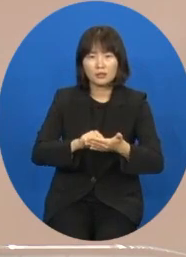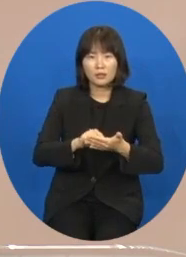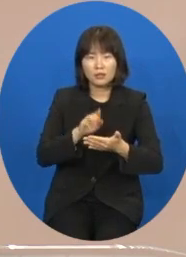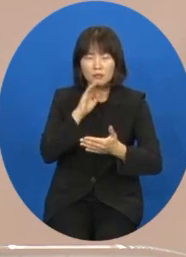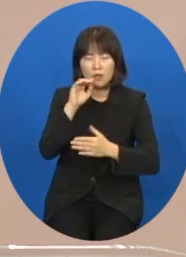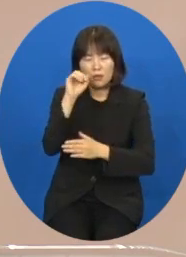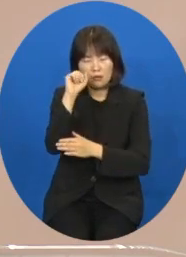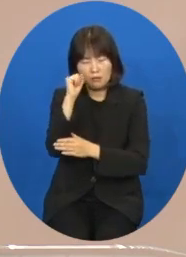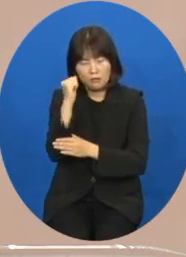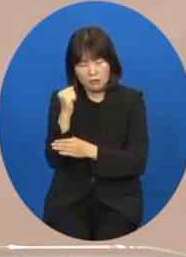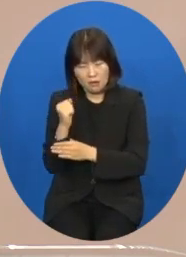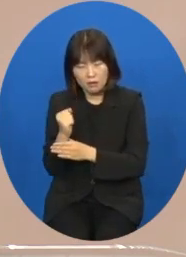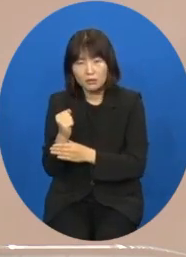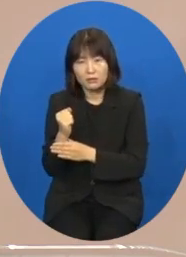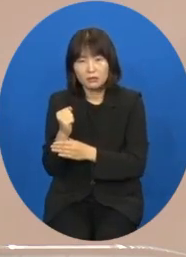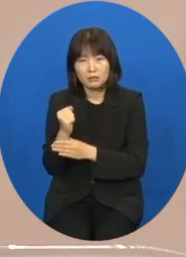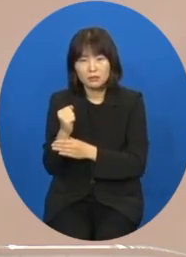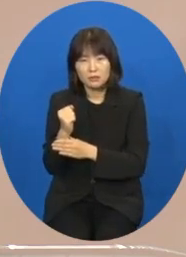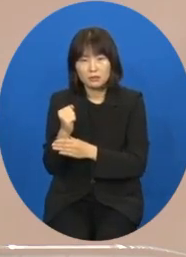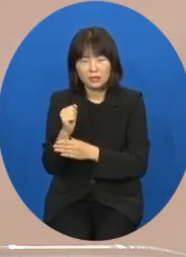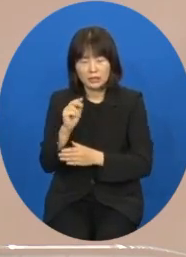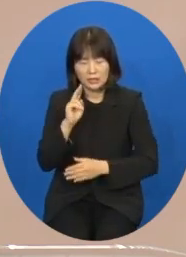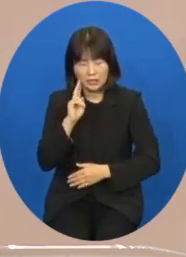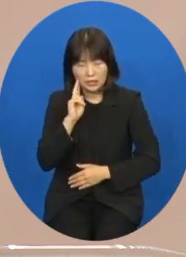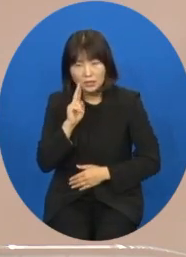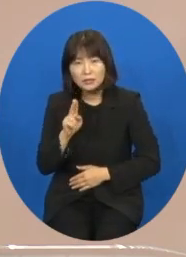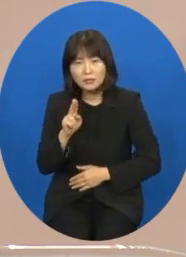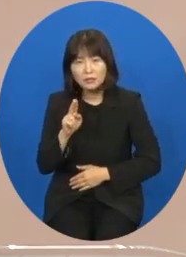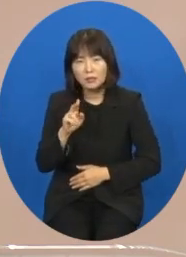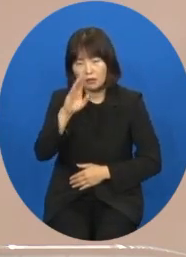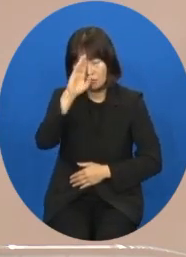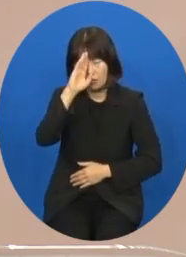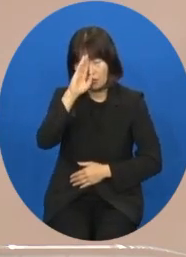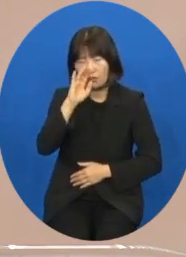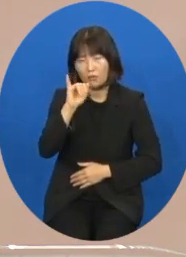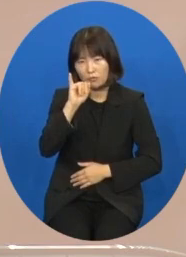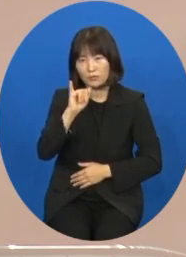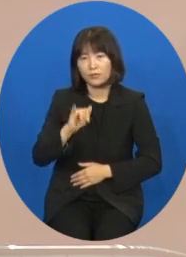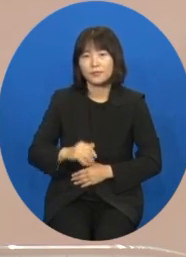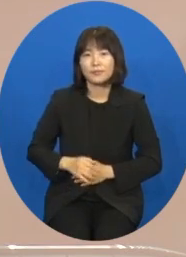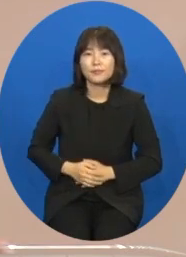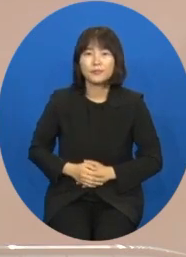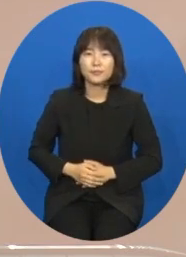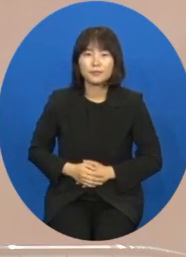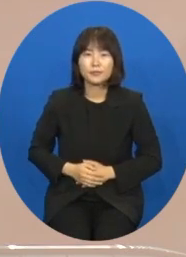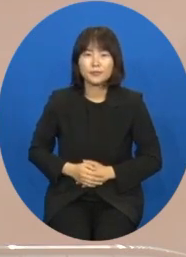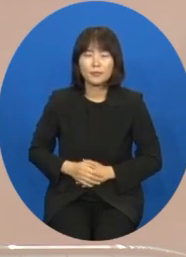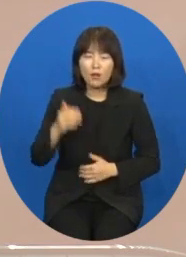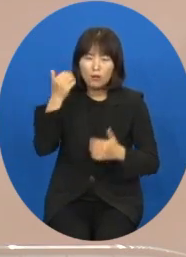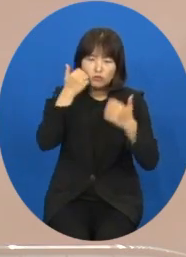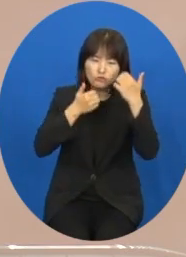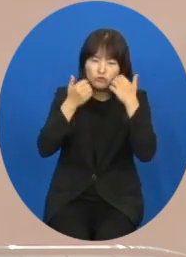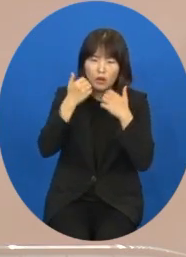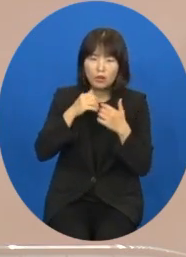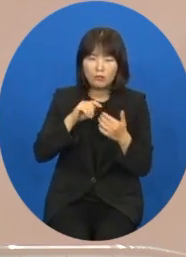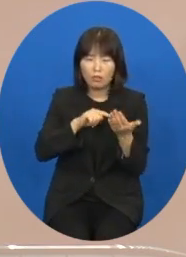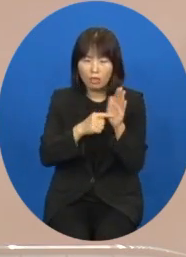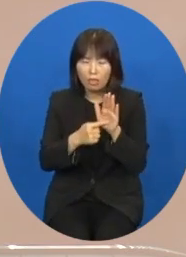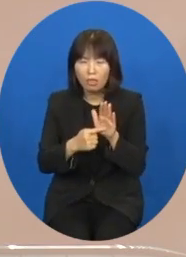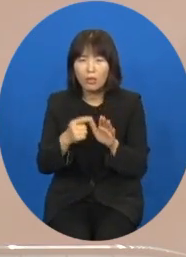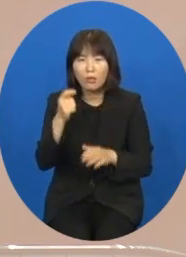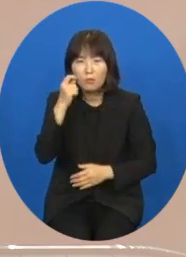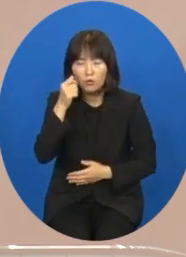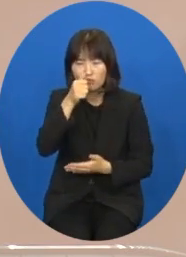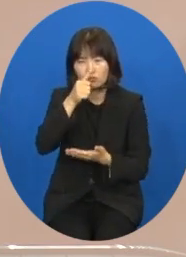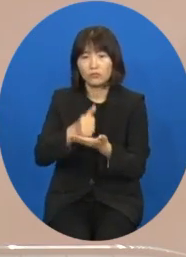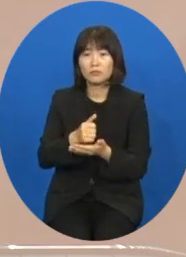썩어 문드러지는 그런 심각한 병을 가지고 있어요. 누구에게도 말 못할 죄가